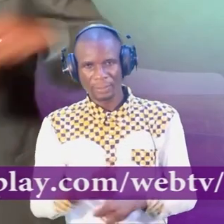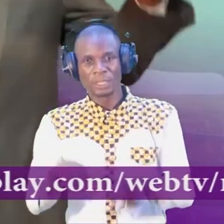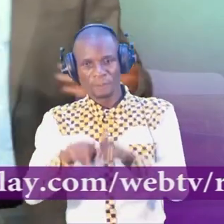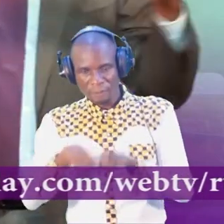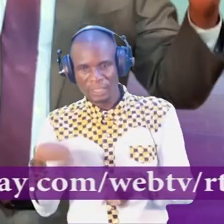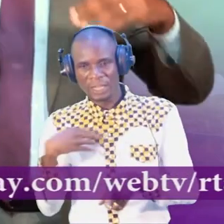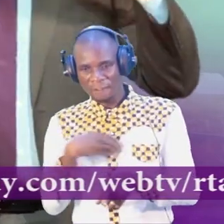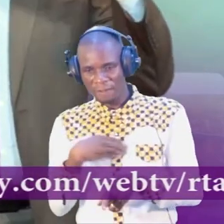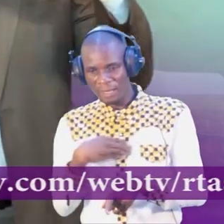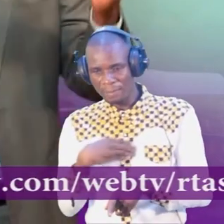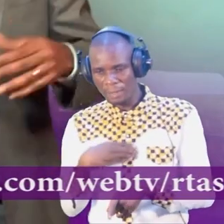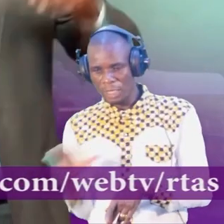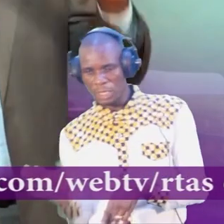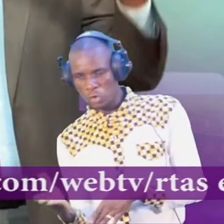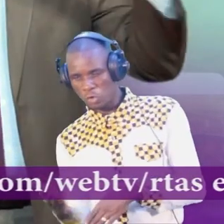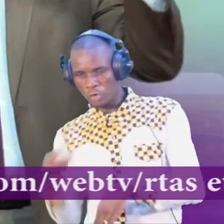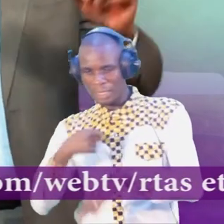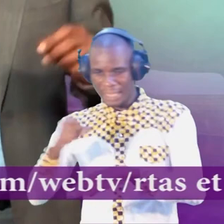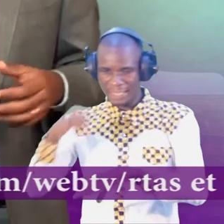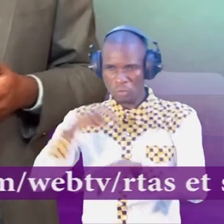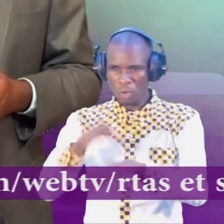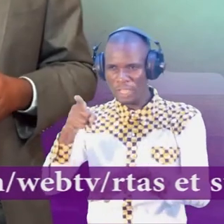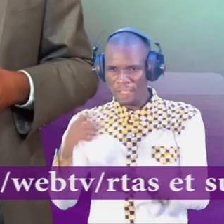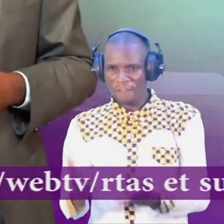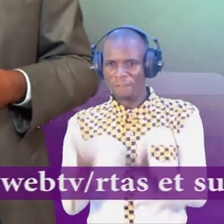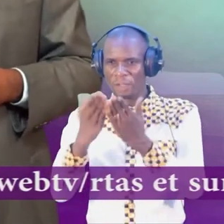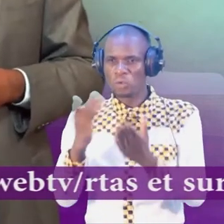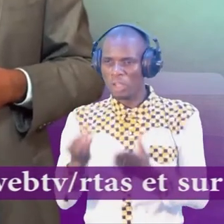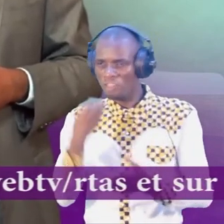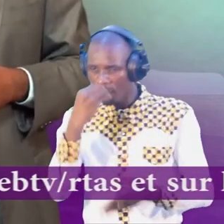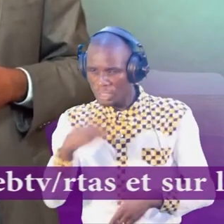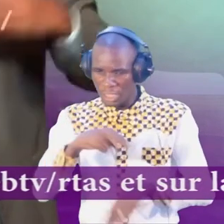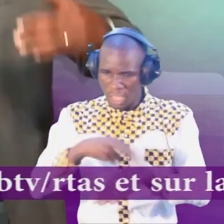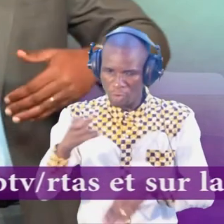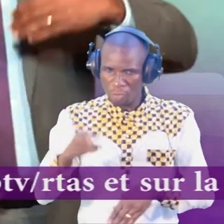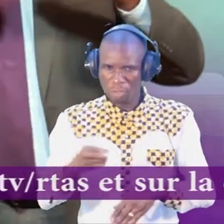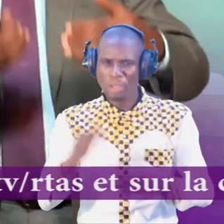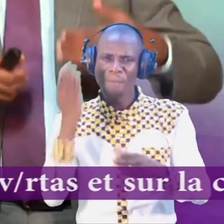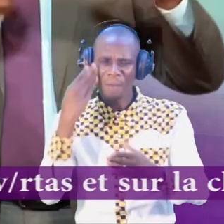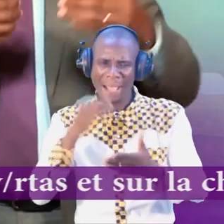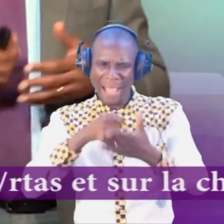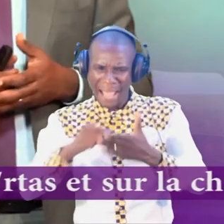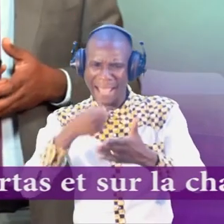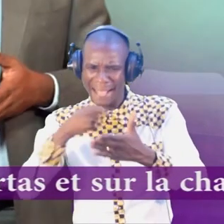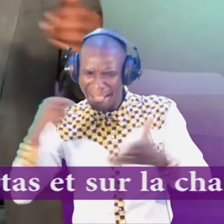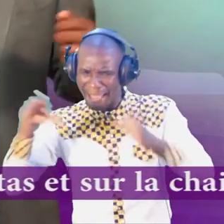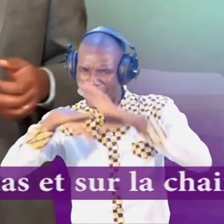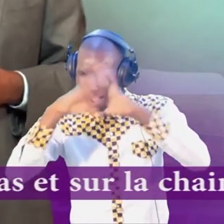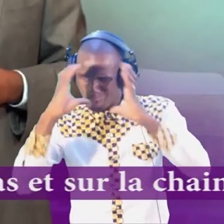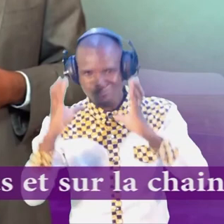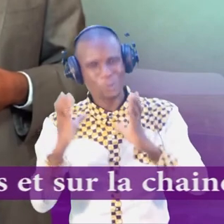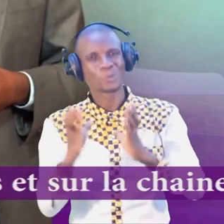Akamwandikia mambo ya kufanya na mambo yasiyowezekana kufanya. Akamwambia na saa za kuamka na saa za kutumia chakula cha